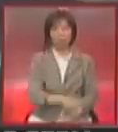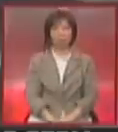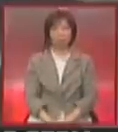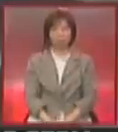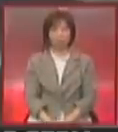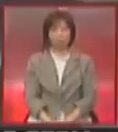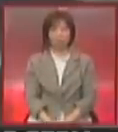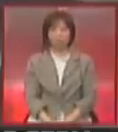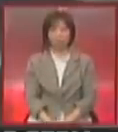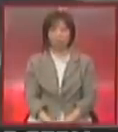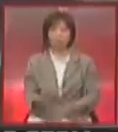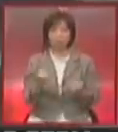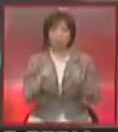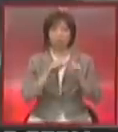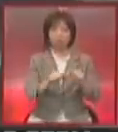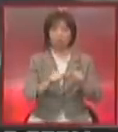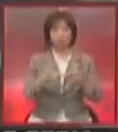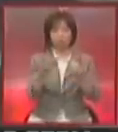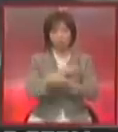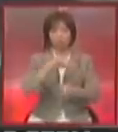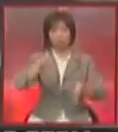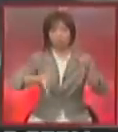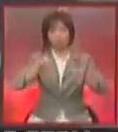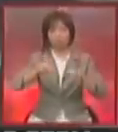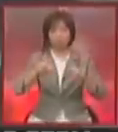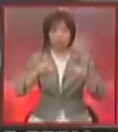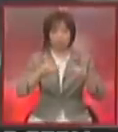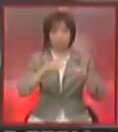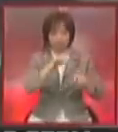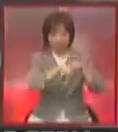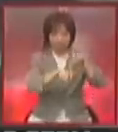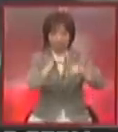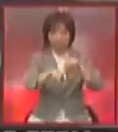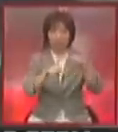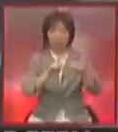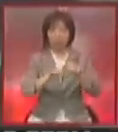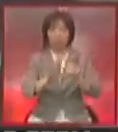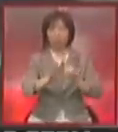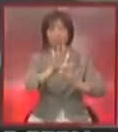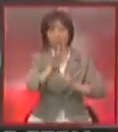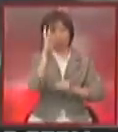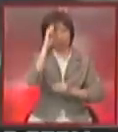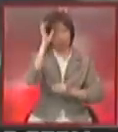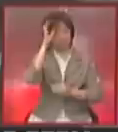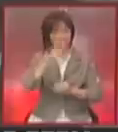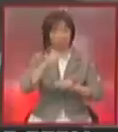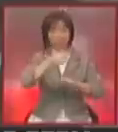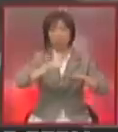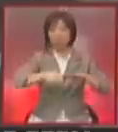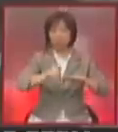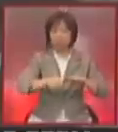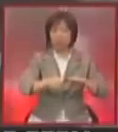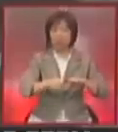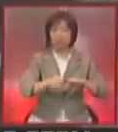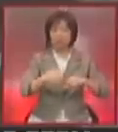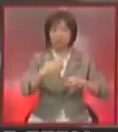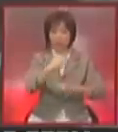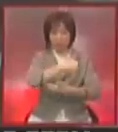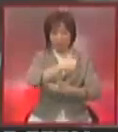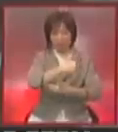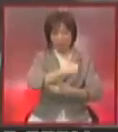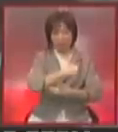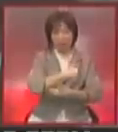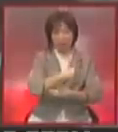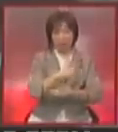Samantala, tuloy ang pagbusisi ng impeachment court sa mga bank account ni Chief Justice Renato Corona. Pero dahil nga sa TRO